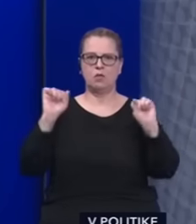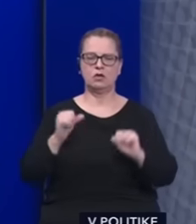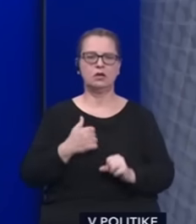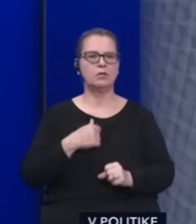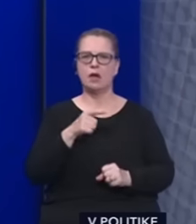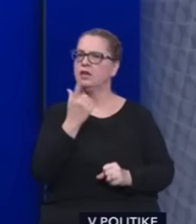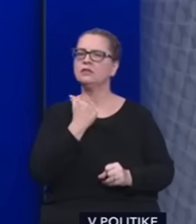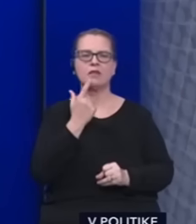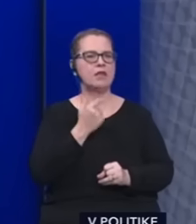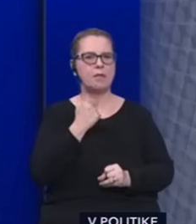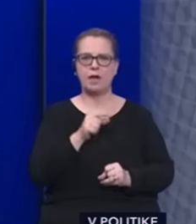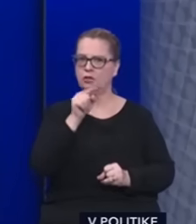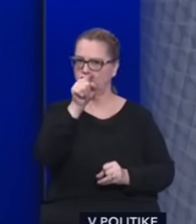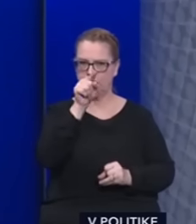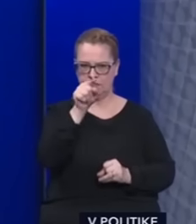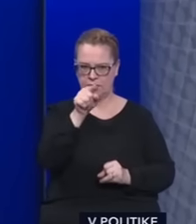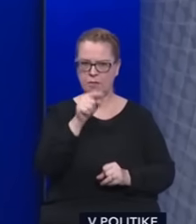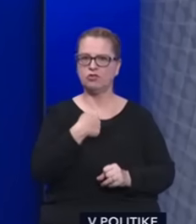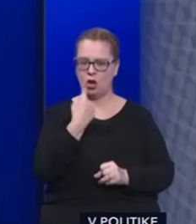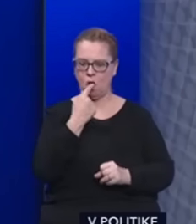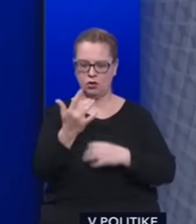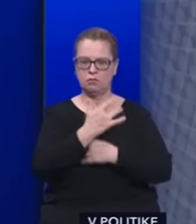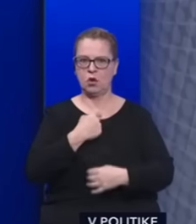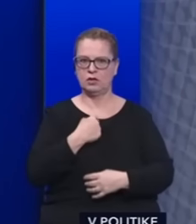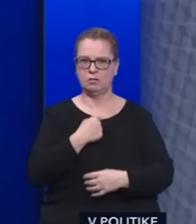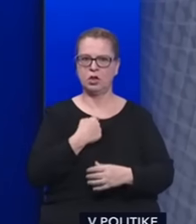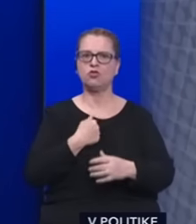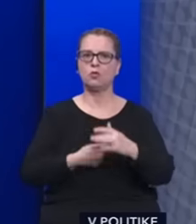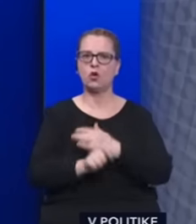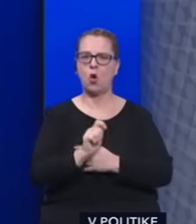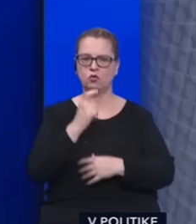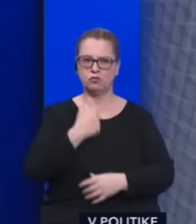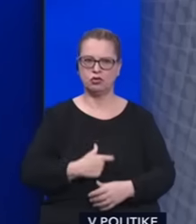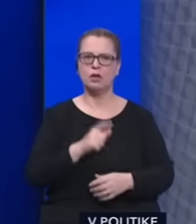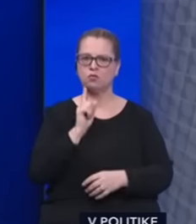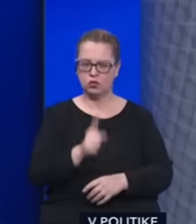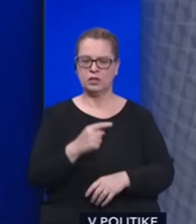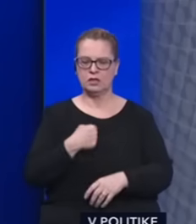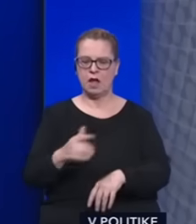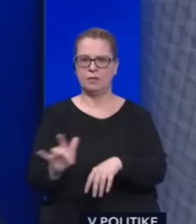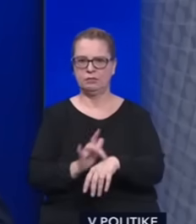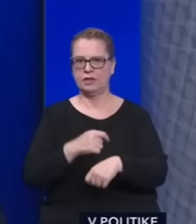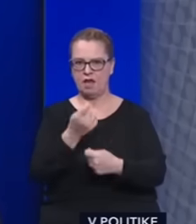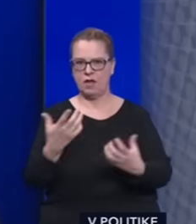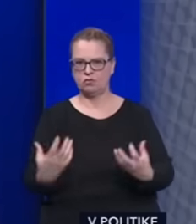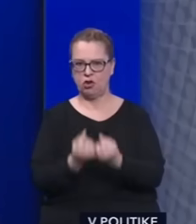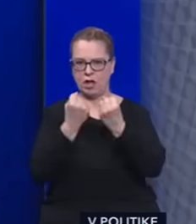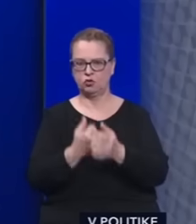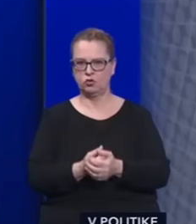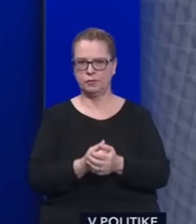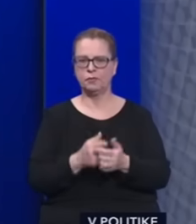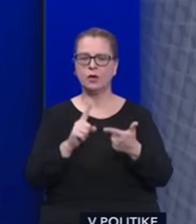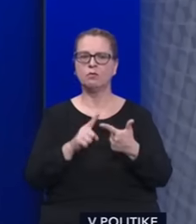slova o korupčníkovi. Dávam vám šancu sa mi ospravedlniť. Veľmi v krátkom čase sa mi ospravedlňte. Po druhé, chcem